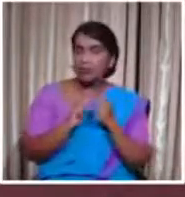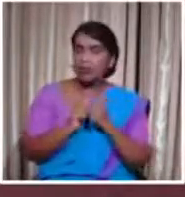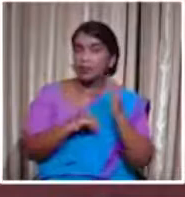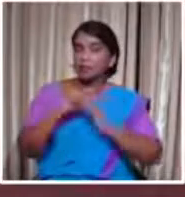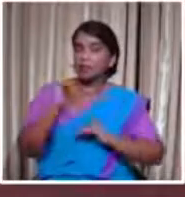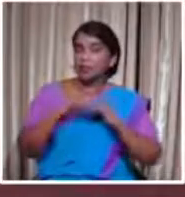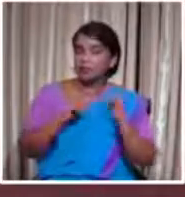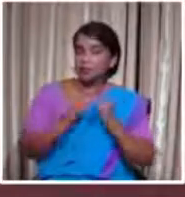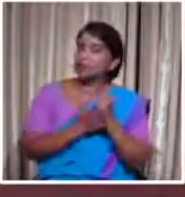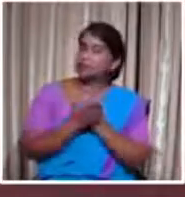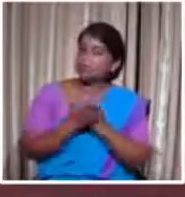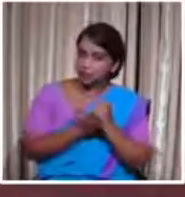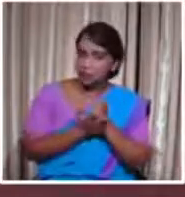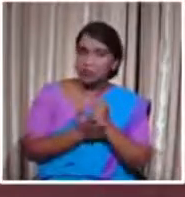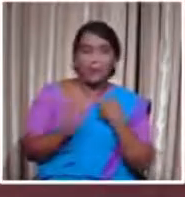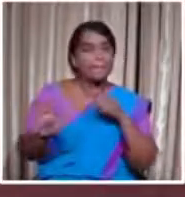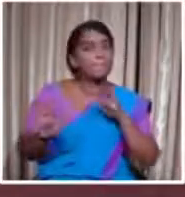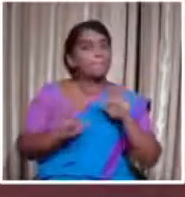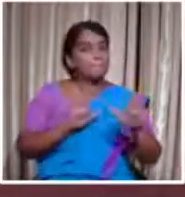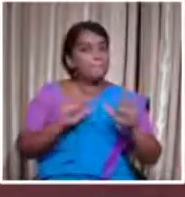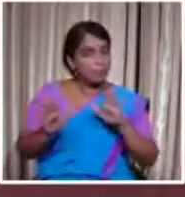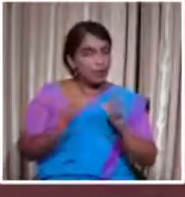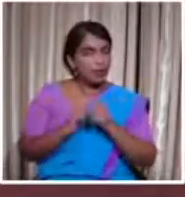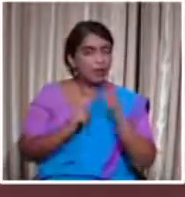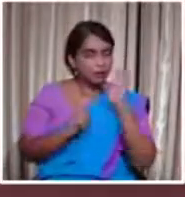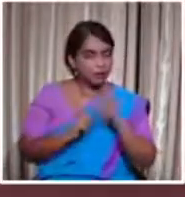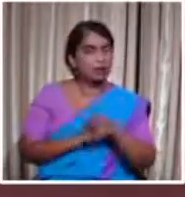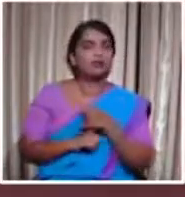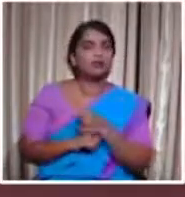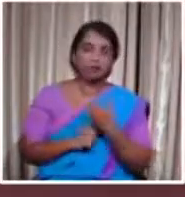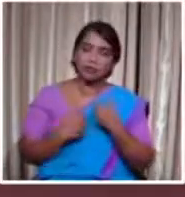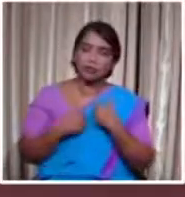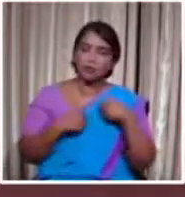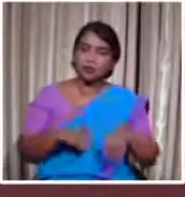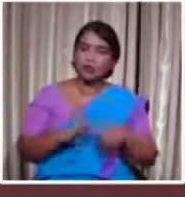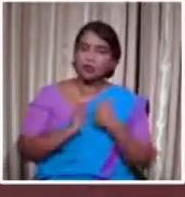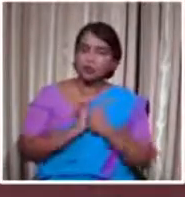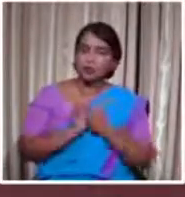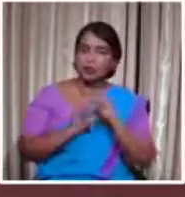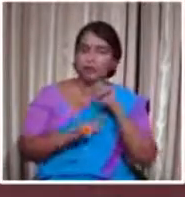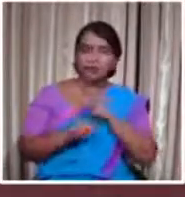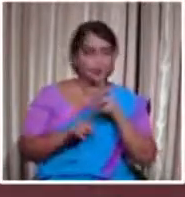ක්‍රියාකාරකම් මුළුමනින්ම පාලනය කළ යුතු බවට මම මේ ගරු සභාවේ